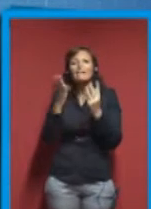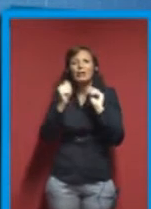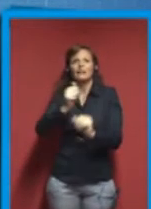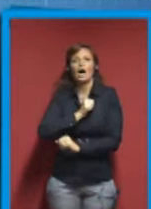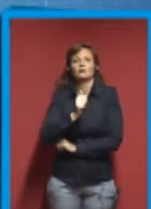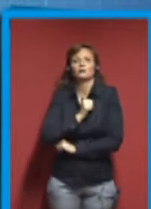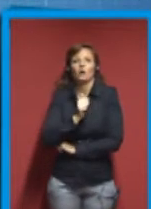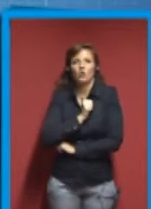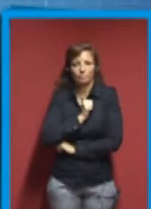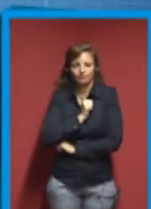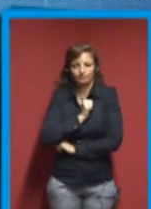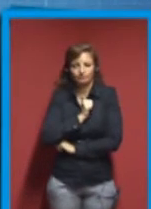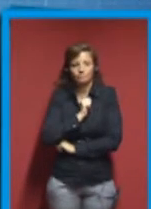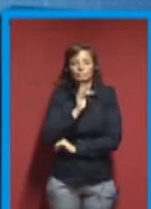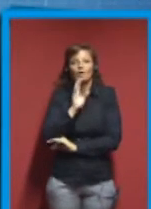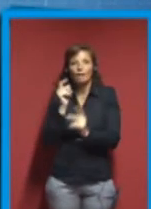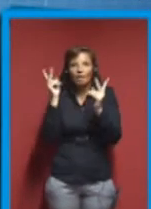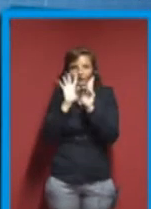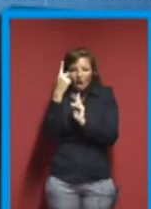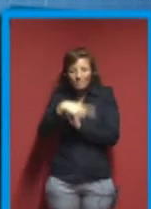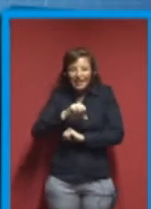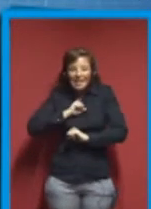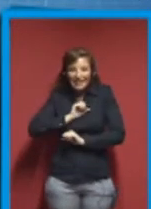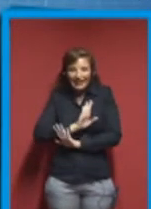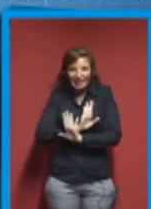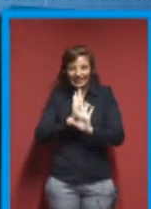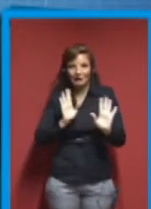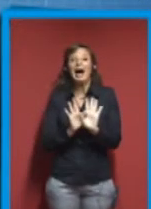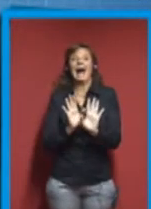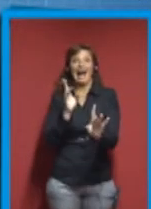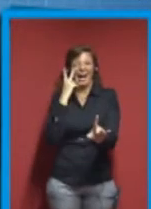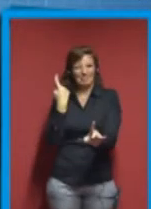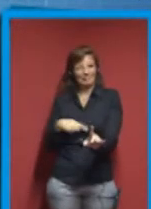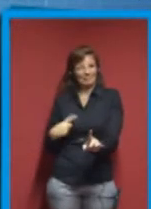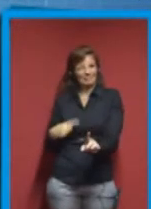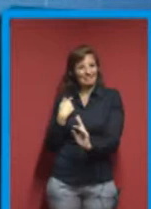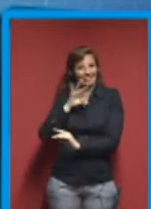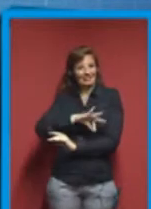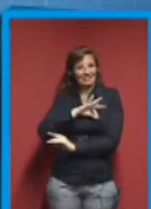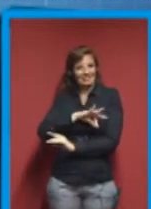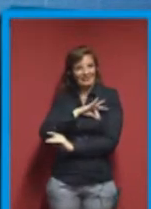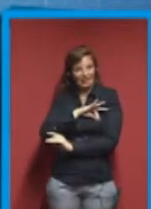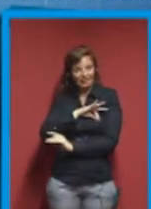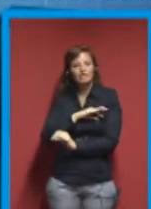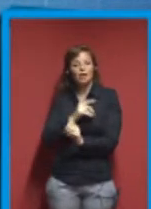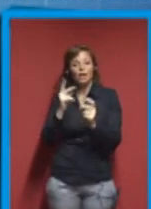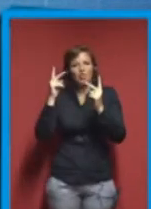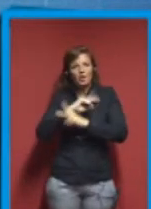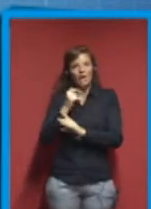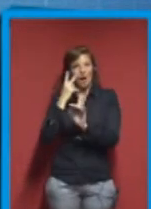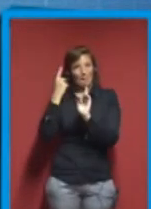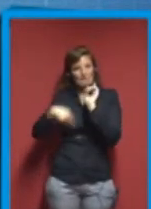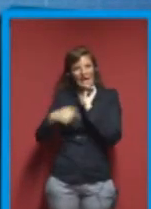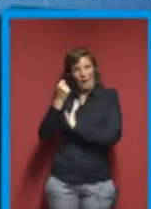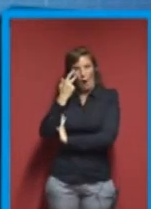te. È veramente incredibile. Ah, ecco altre cose interessanti. Io ne l'ho vista questa